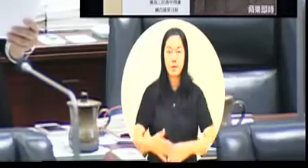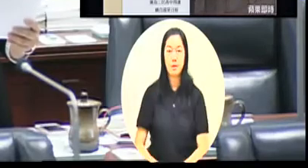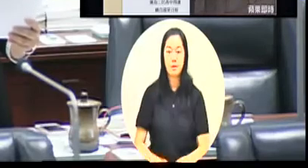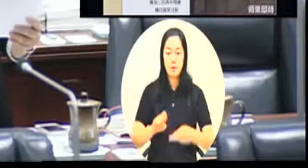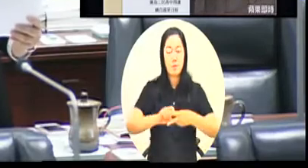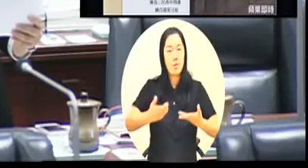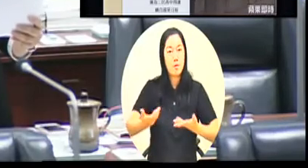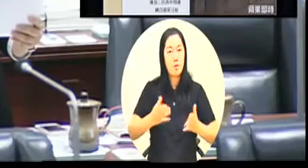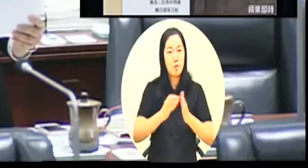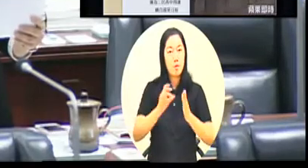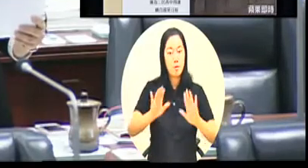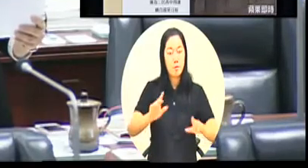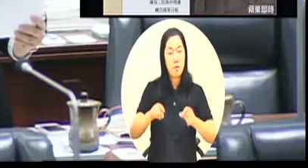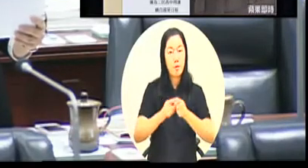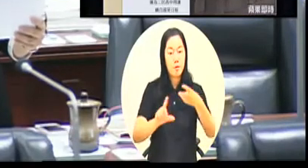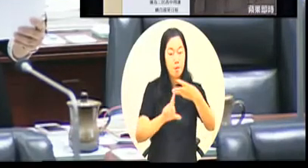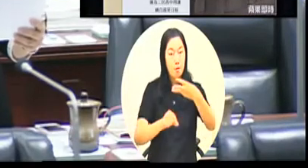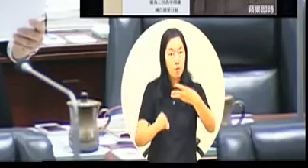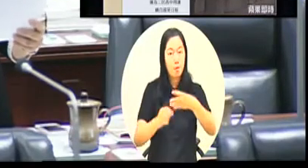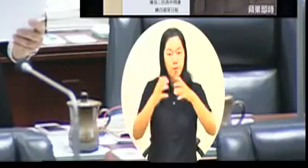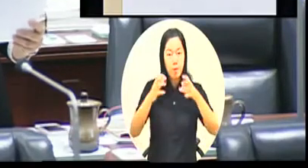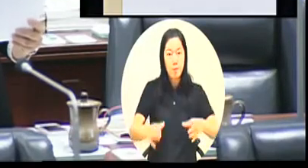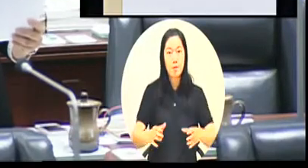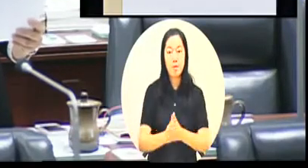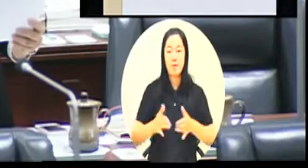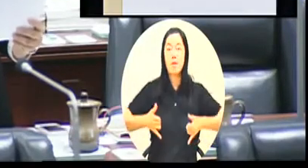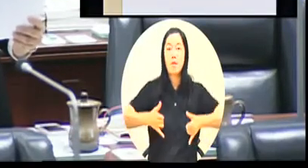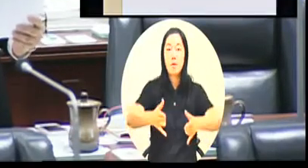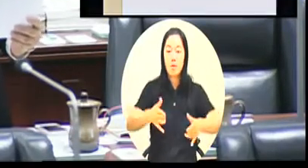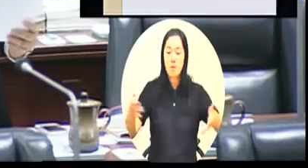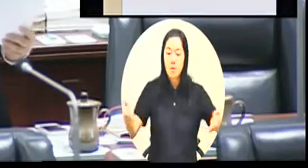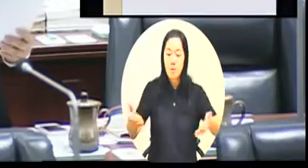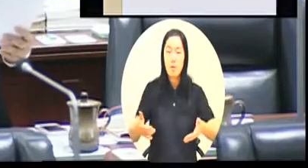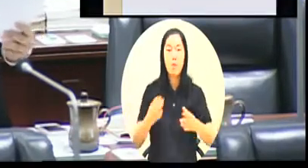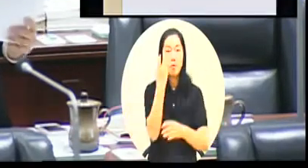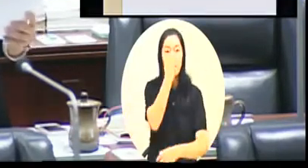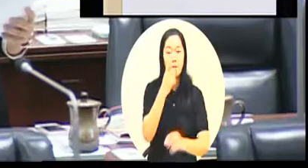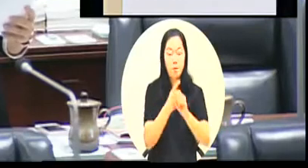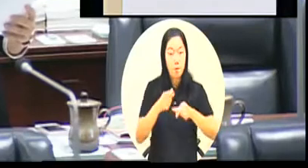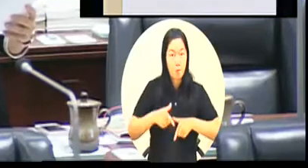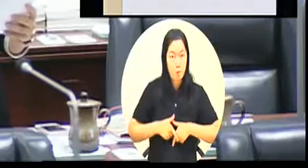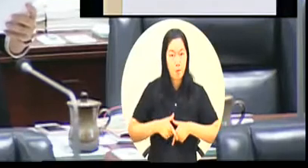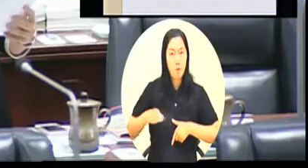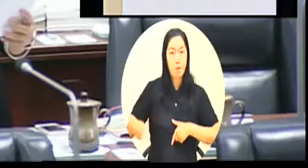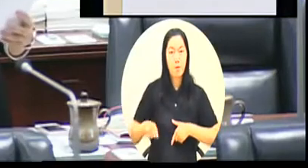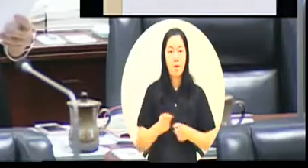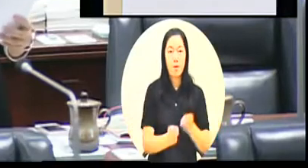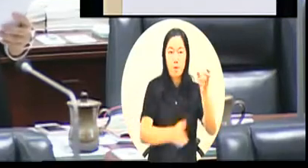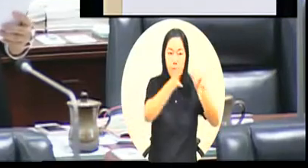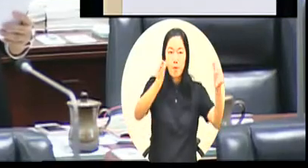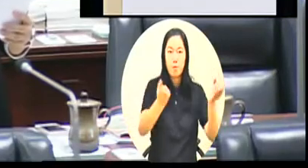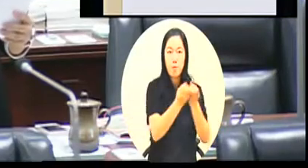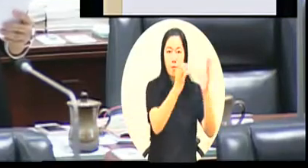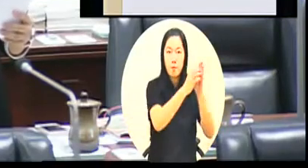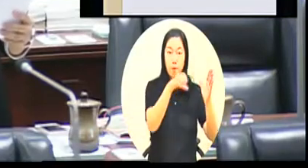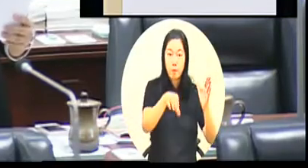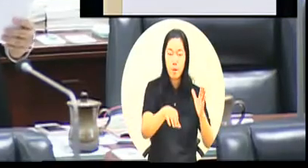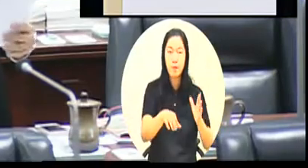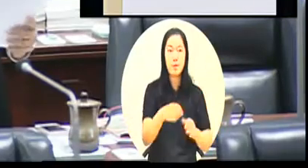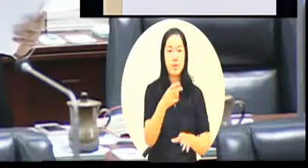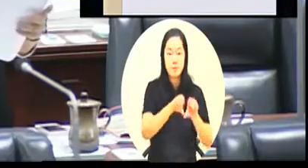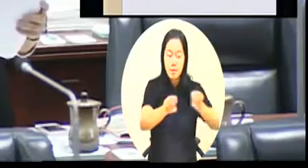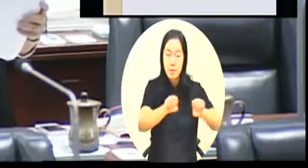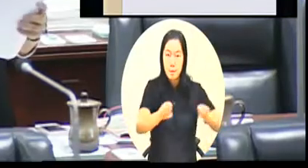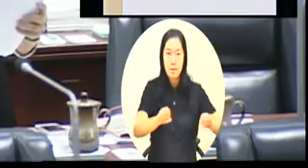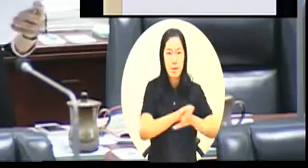年三月成立了一个道路挖掘管理中心，那结合经发局的这个 OPS， 也就是管线